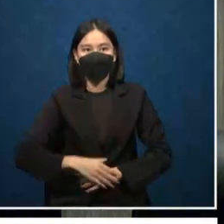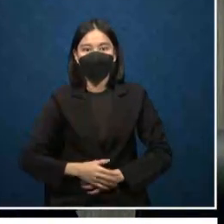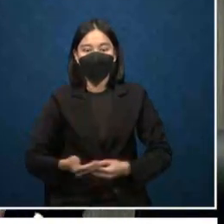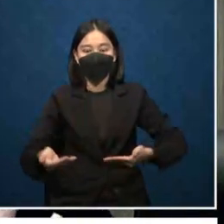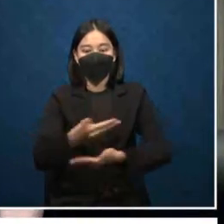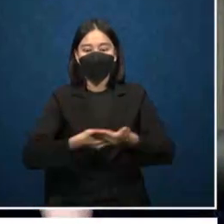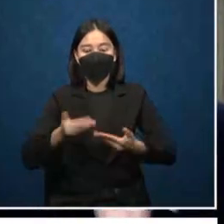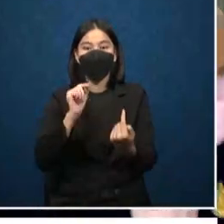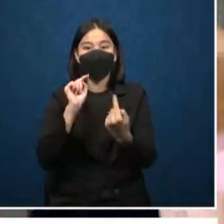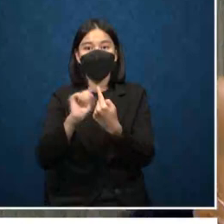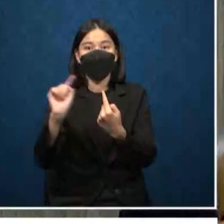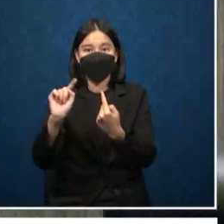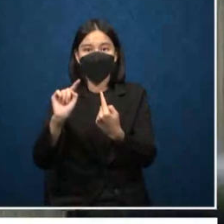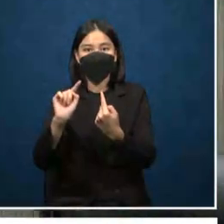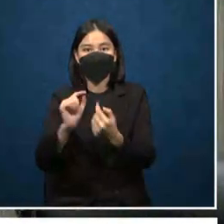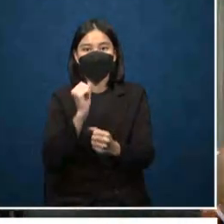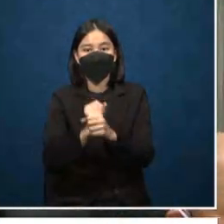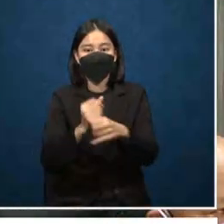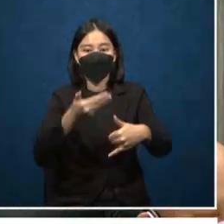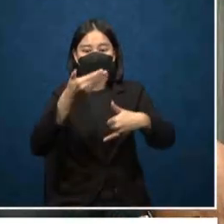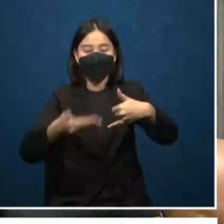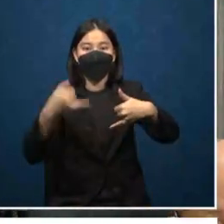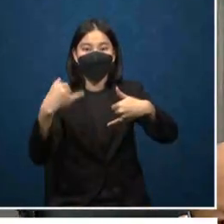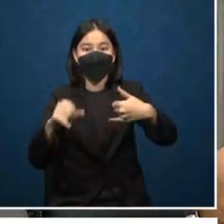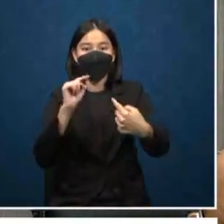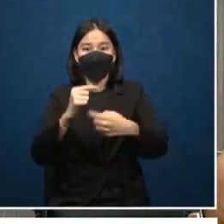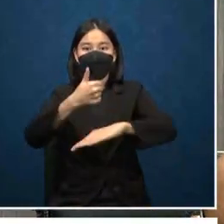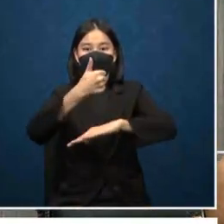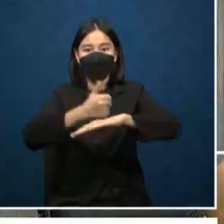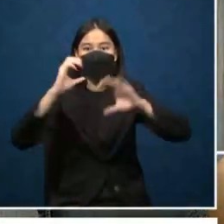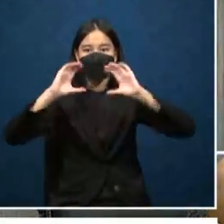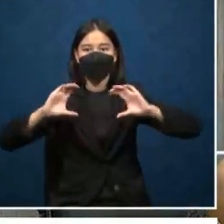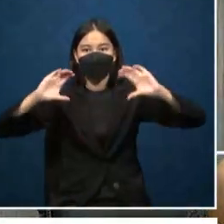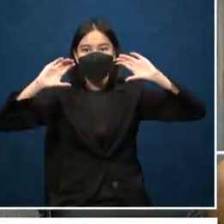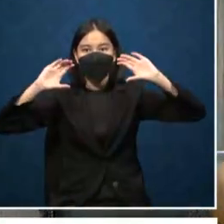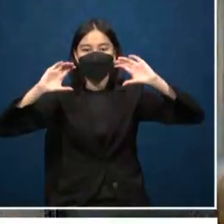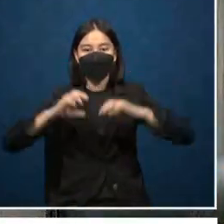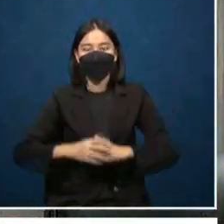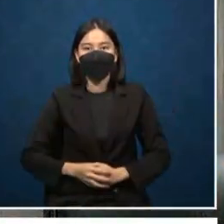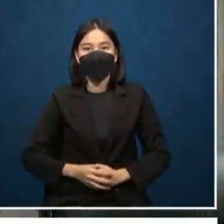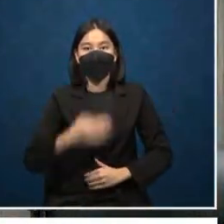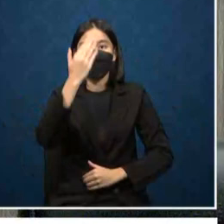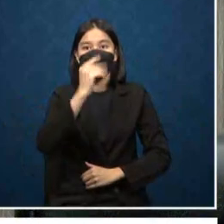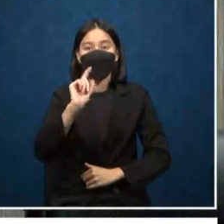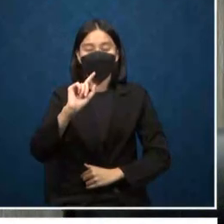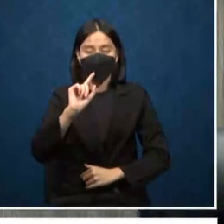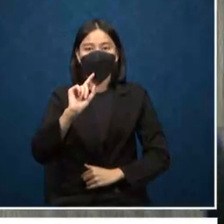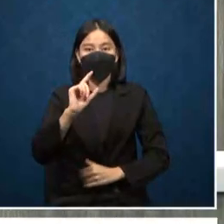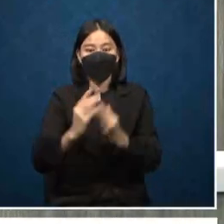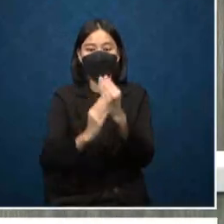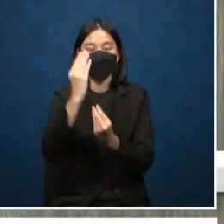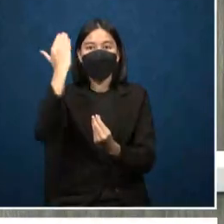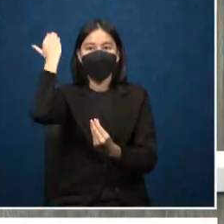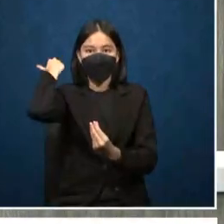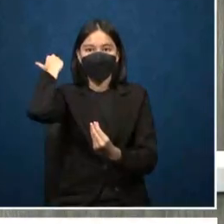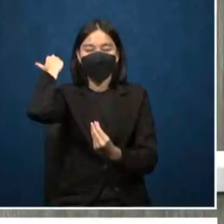ารือเรื่องการประพฤติมิชอบของหัวหน้าส่วนราชการระดับสูงสืบเนื่องจากเมื่อสัปดาห์ที่แ